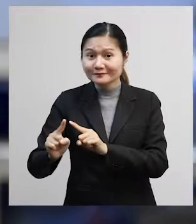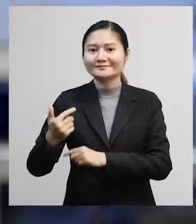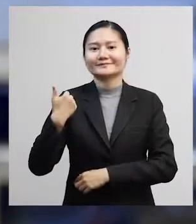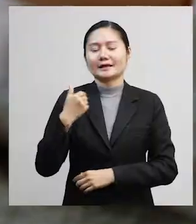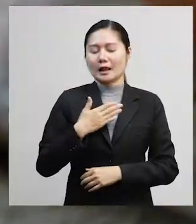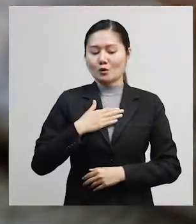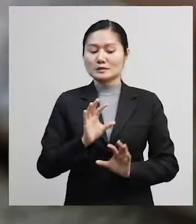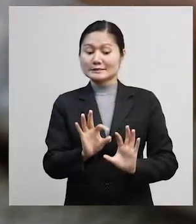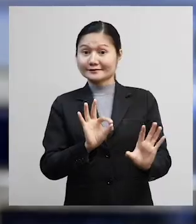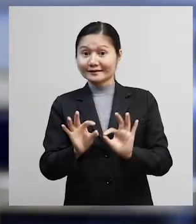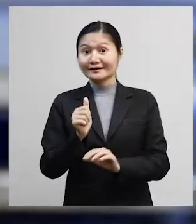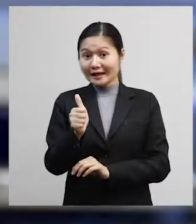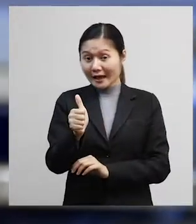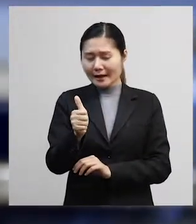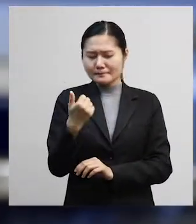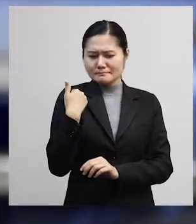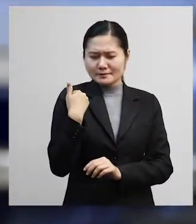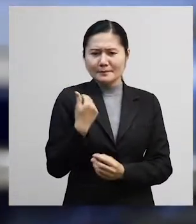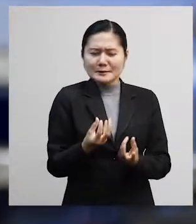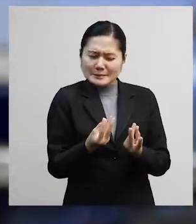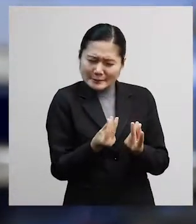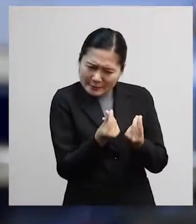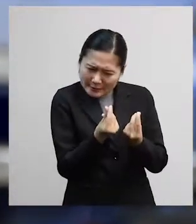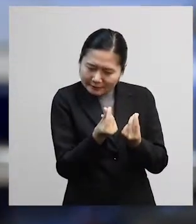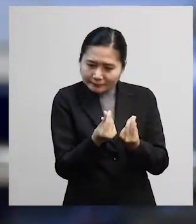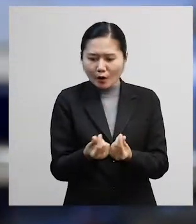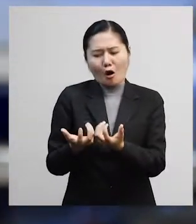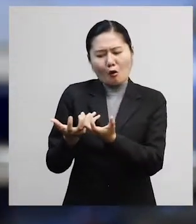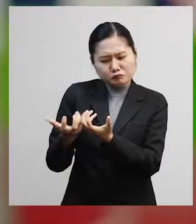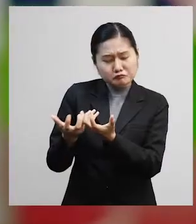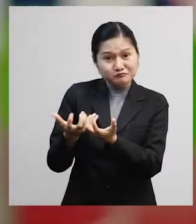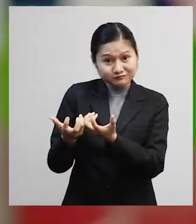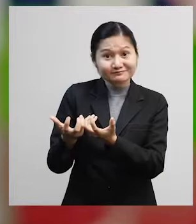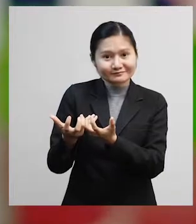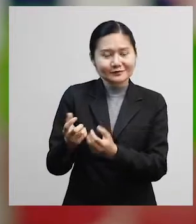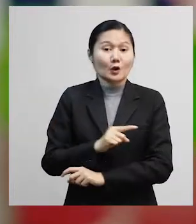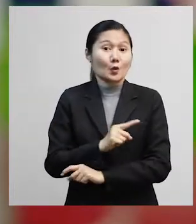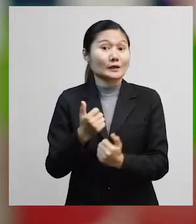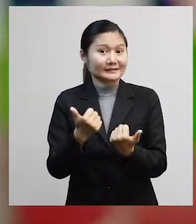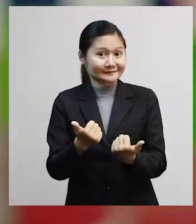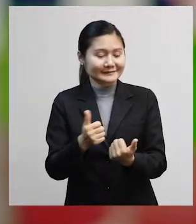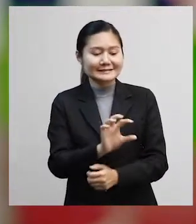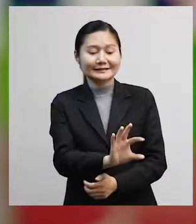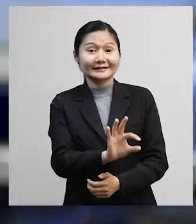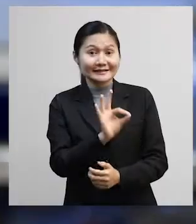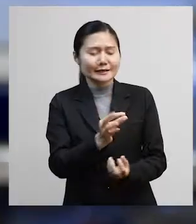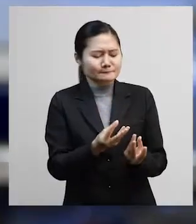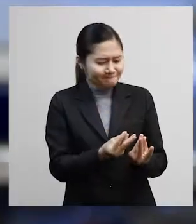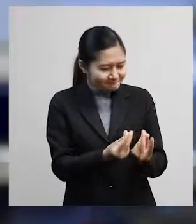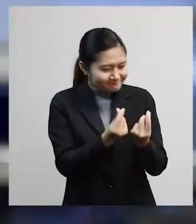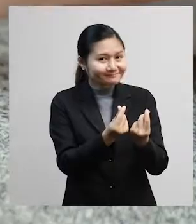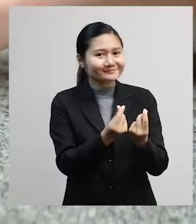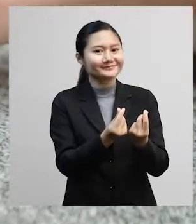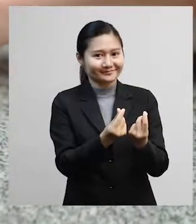เลือกได้นะคะว่าจะเป็นแบบเนื้อบดละเอียดหรือว่าจะเป็นแบบเนื้อบดหยาบนะคะสำหรับในวันนี้เราเลือกใช้แบบเนื้อบดละเอียด